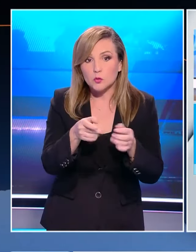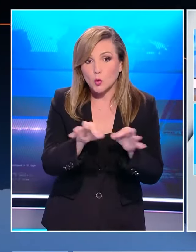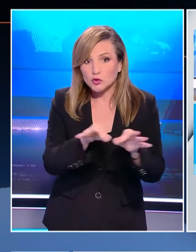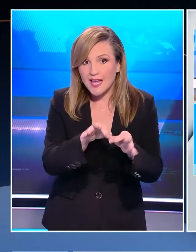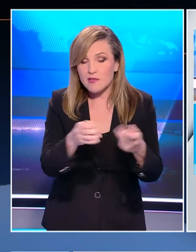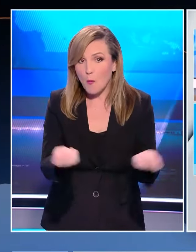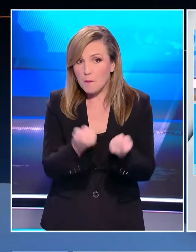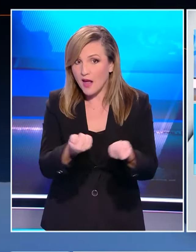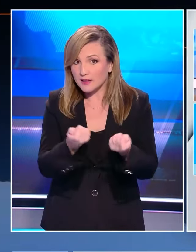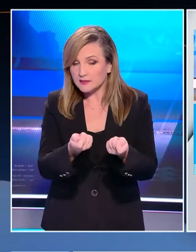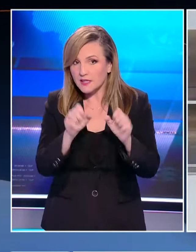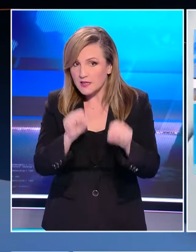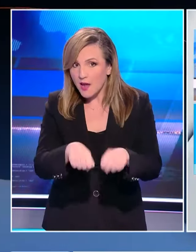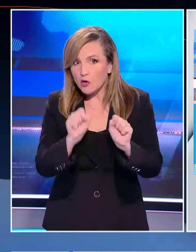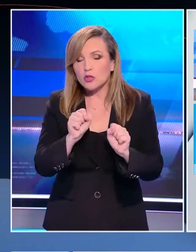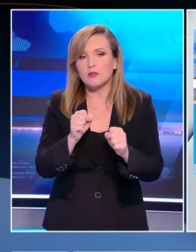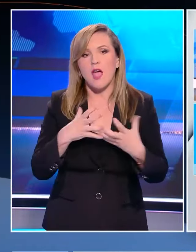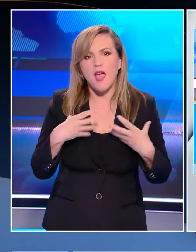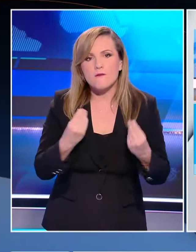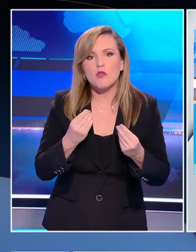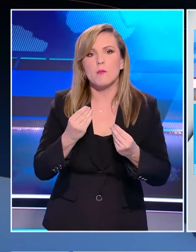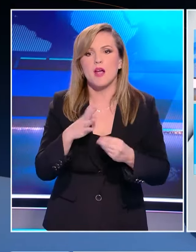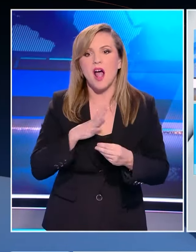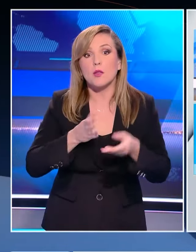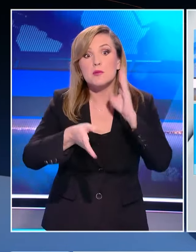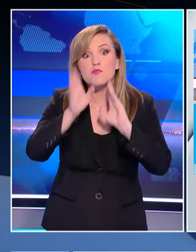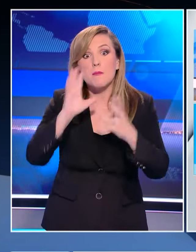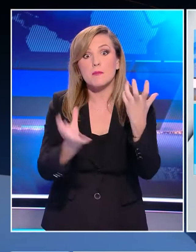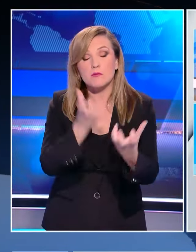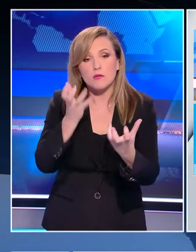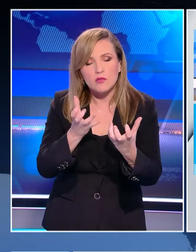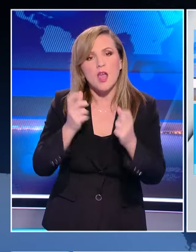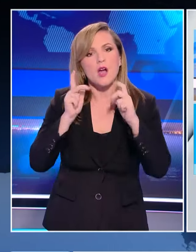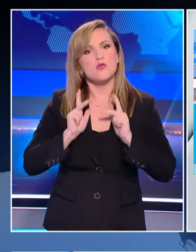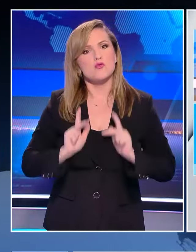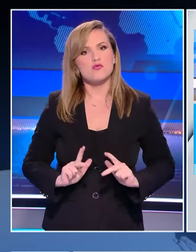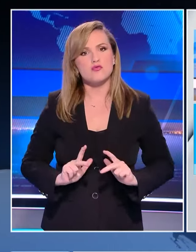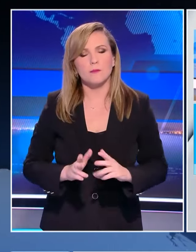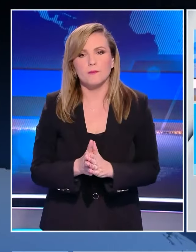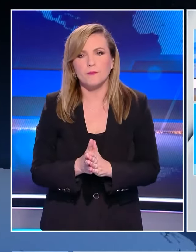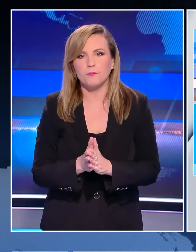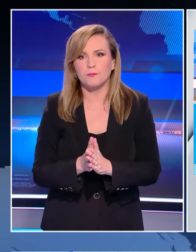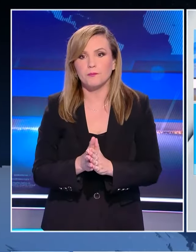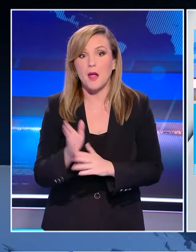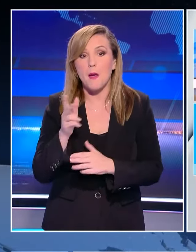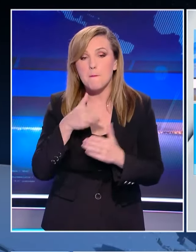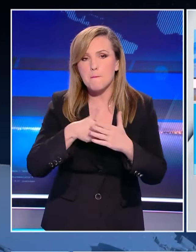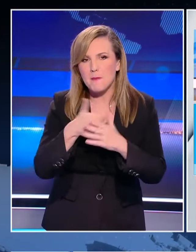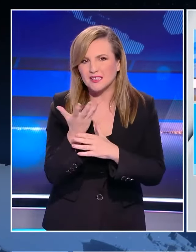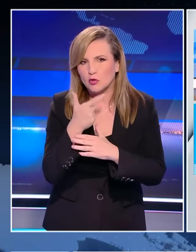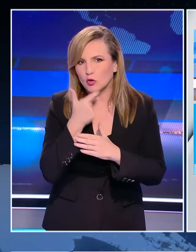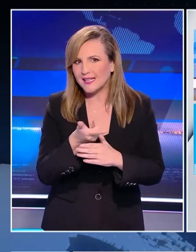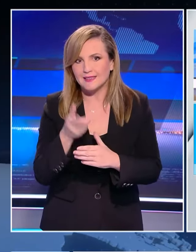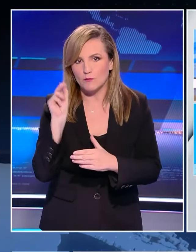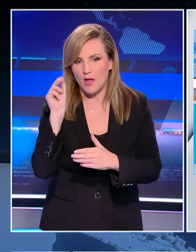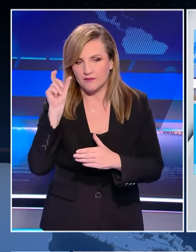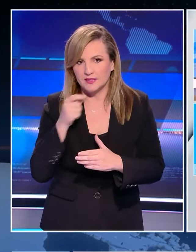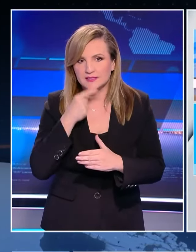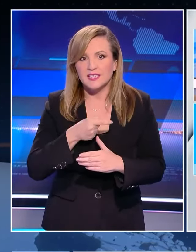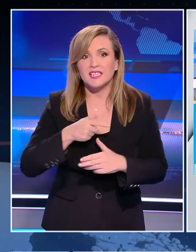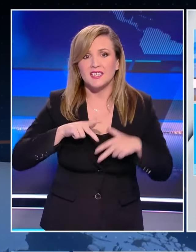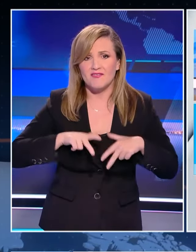εύχομαι στους πυρόπληκτους. Τα δεδομένα πλέον και τα νούμερα δείχνουν ότι τα τελευταία χρόνια η κυβέρνηση δεν